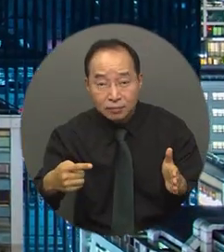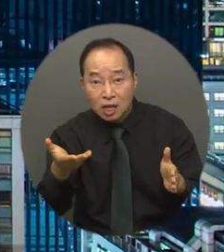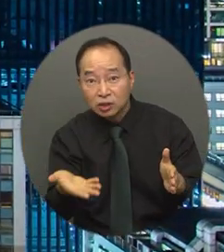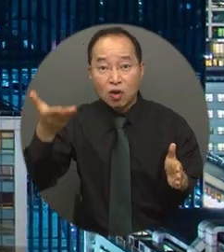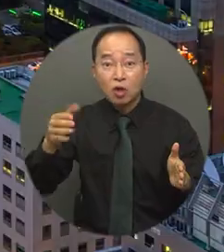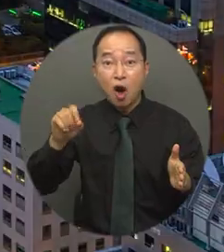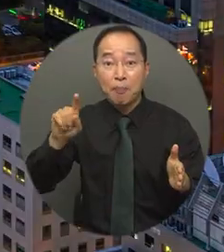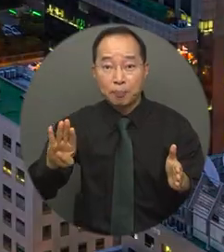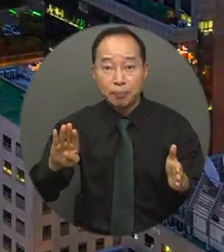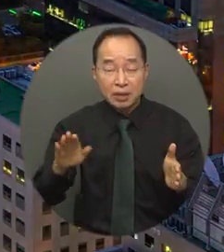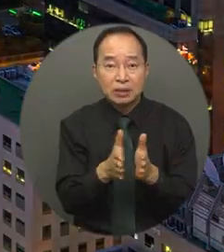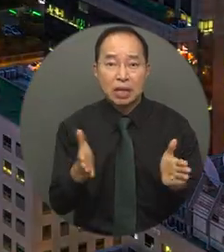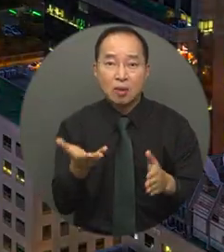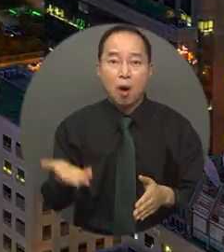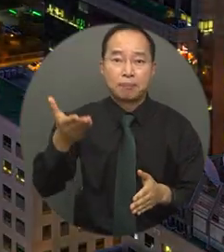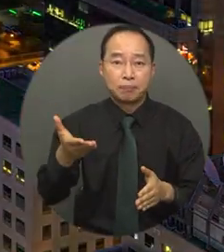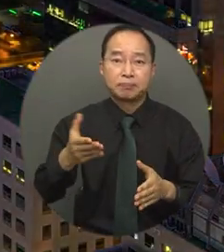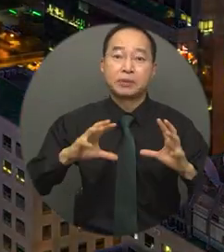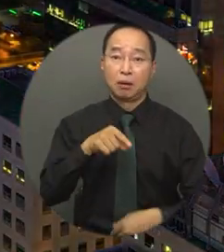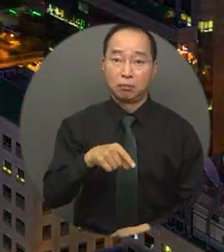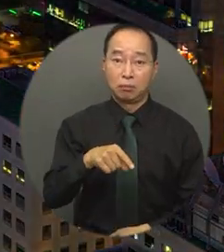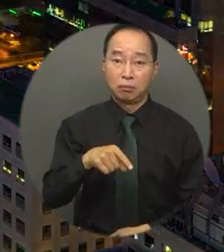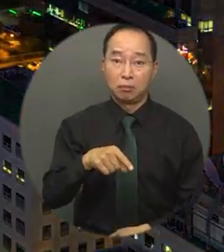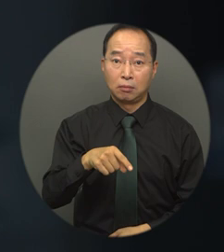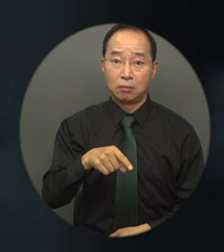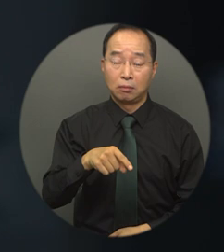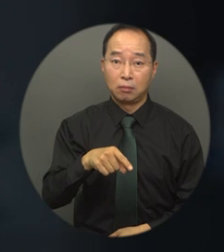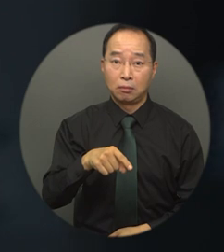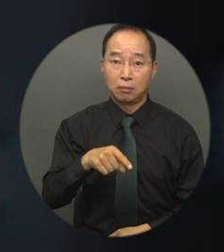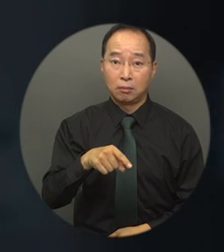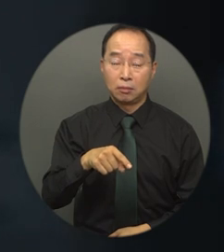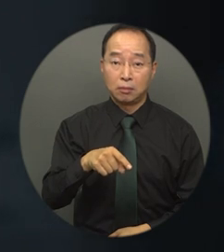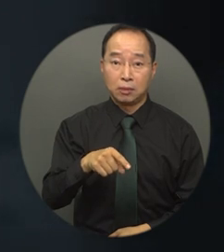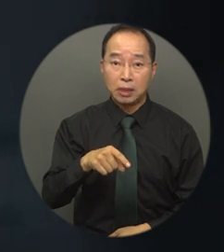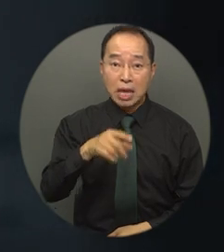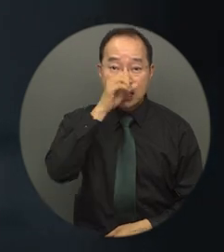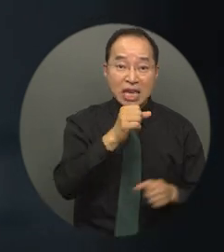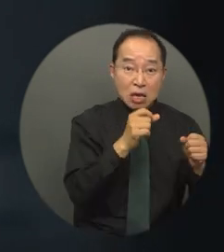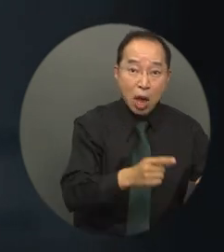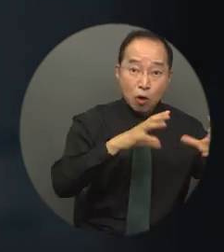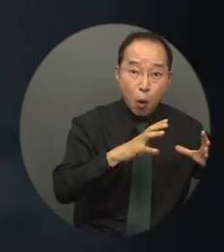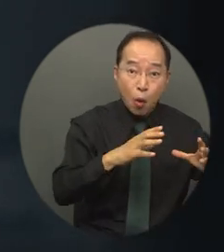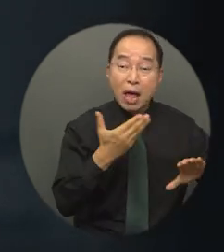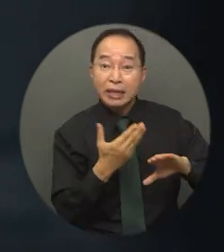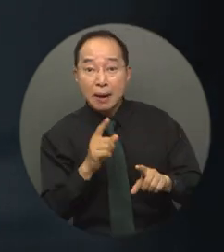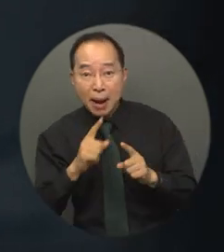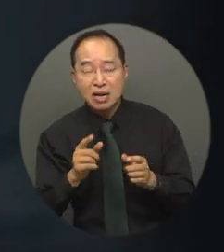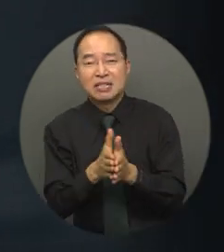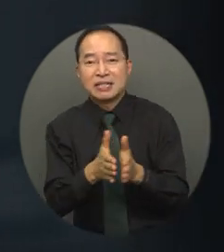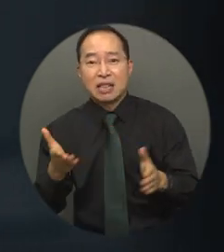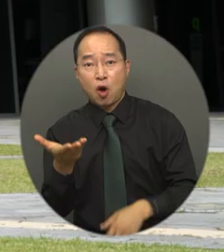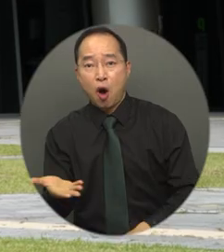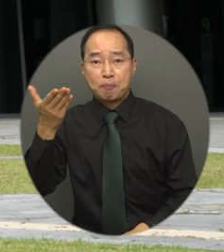기회를 성장하는 업 시키는 나라입니다. 그래서 기회공화국의 다른 말은 스타트업